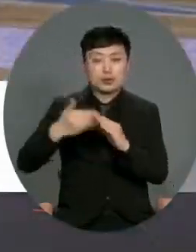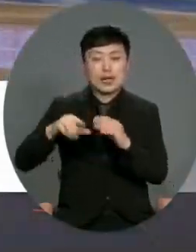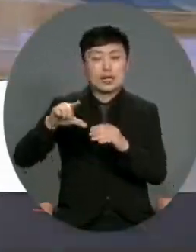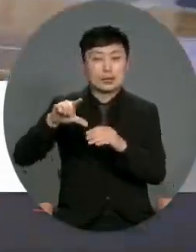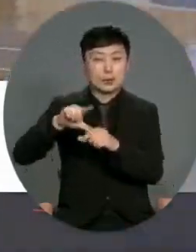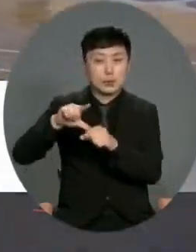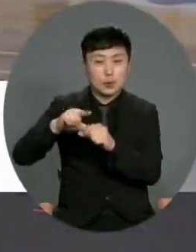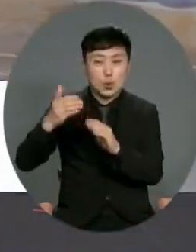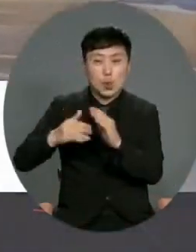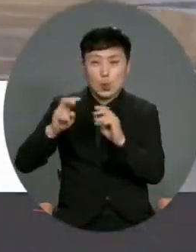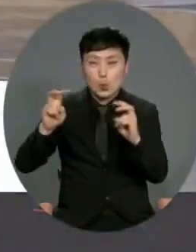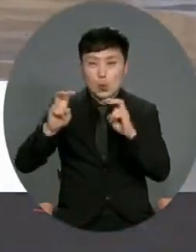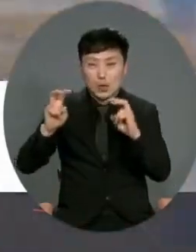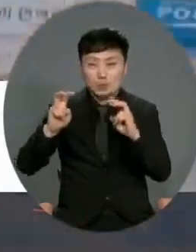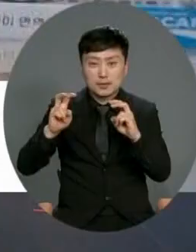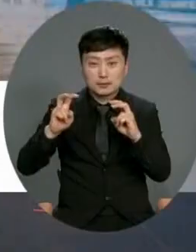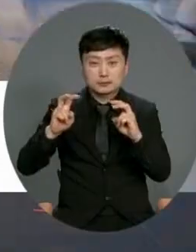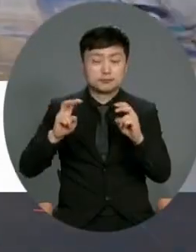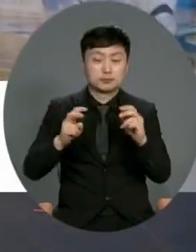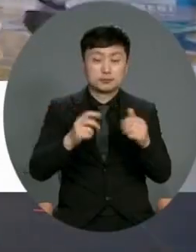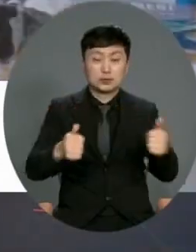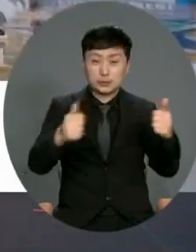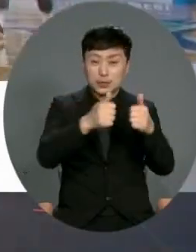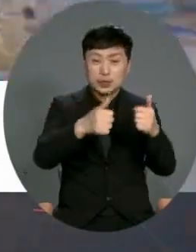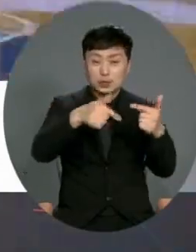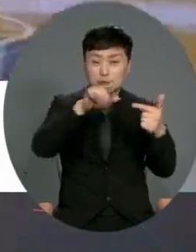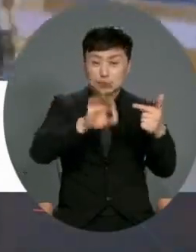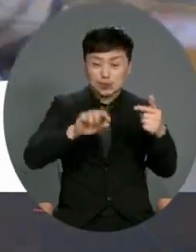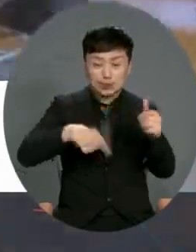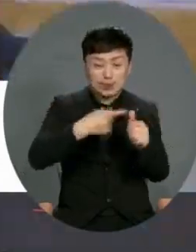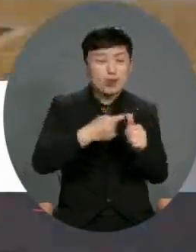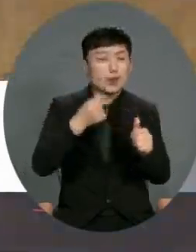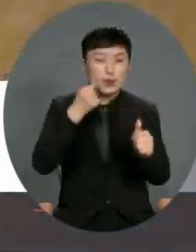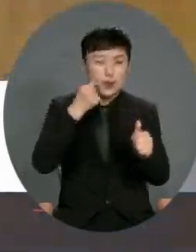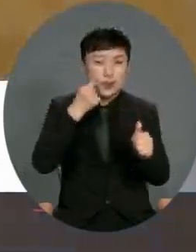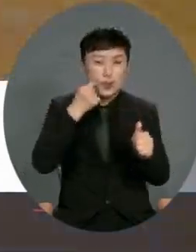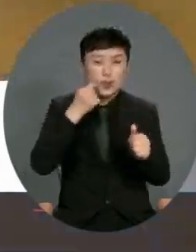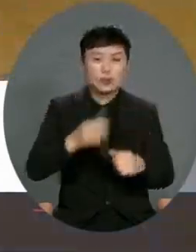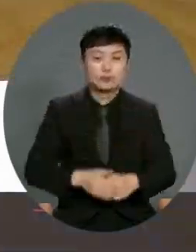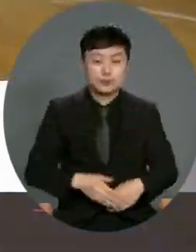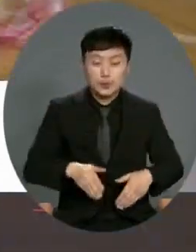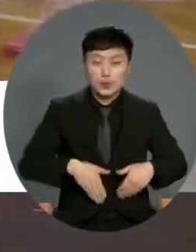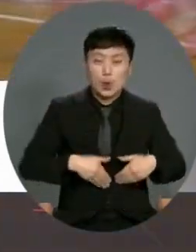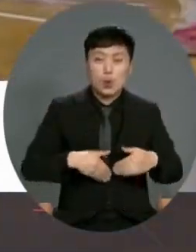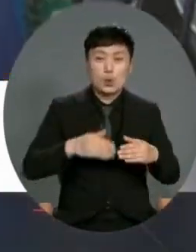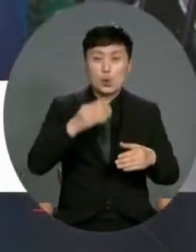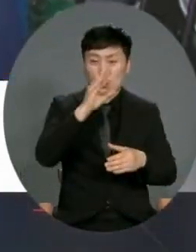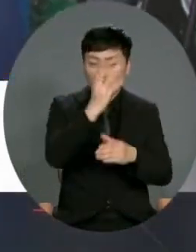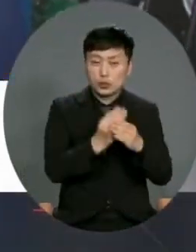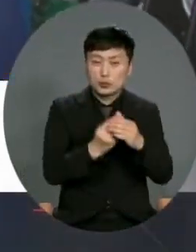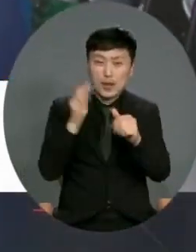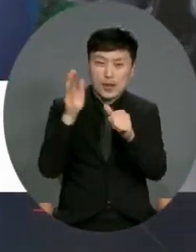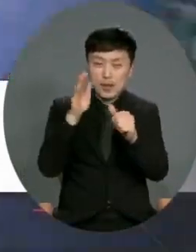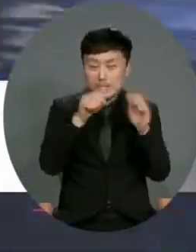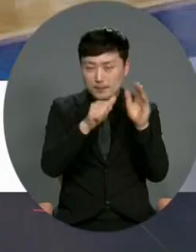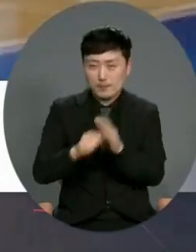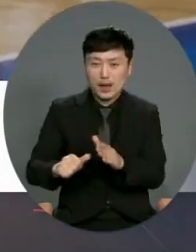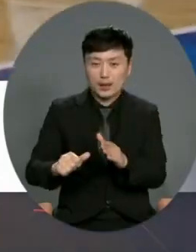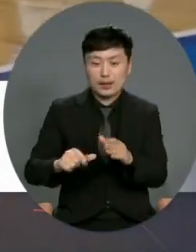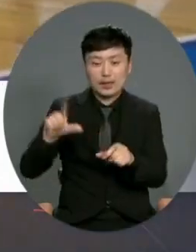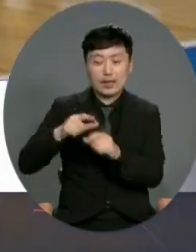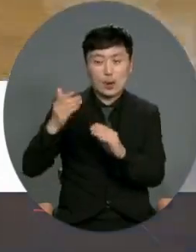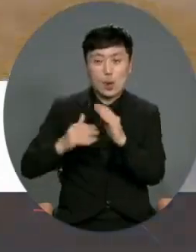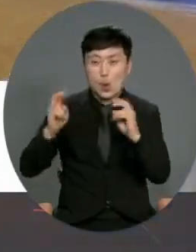못했습니다. 리그 7위를 기록하며 6강 플레이오프에 들지 못한 건데요. 봄농구는 실패했지만 가스공사의 이번